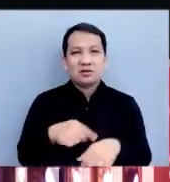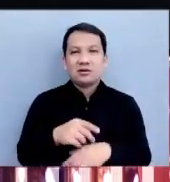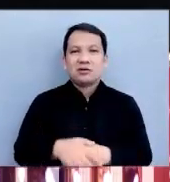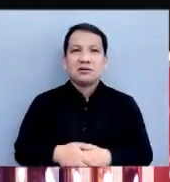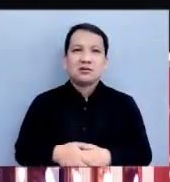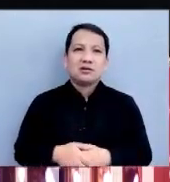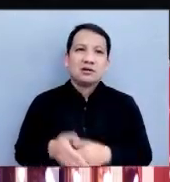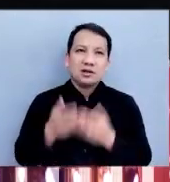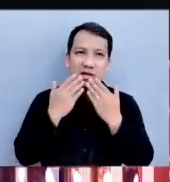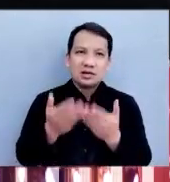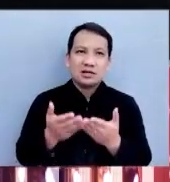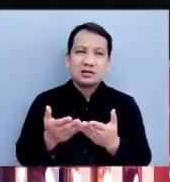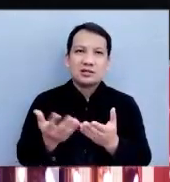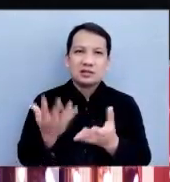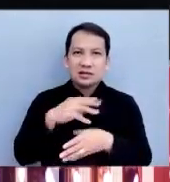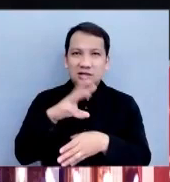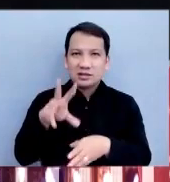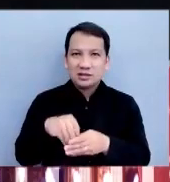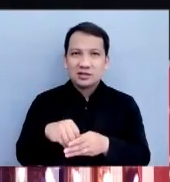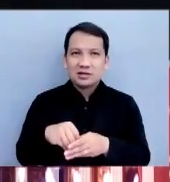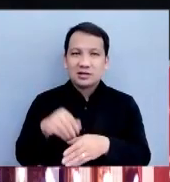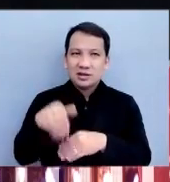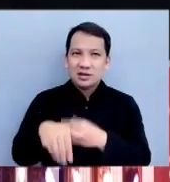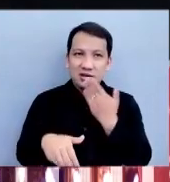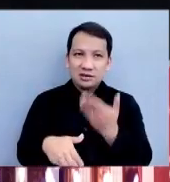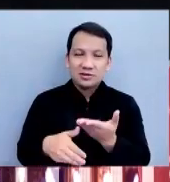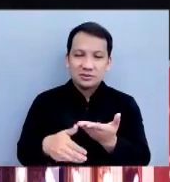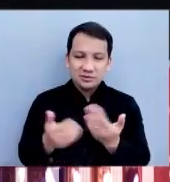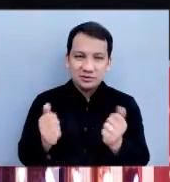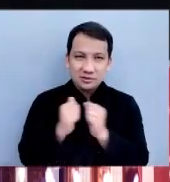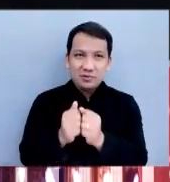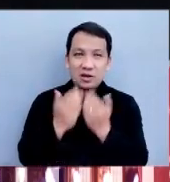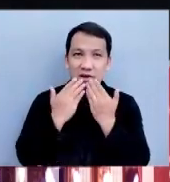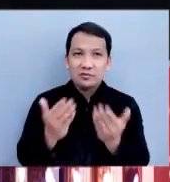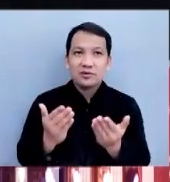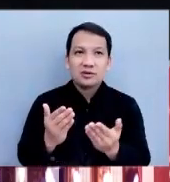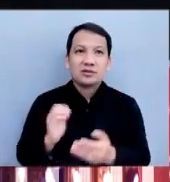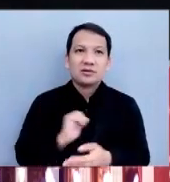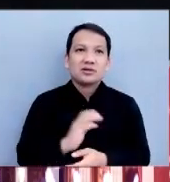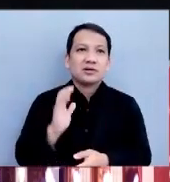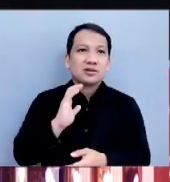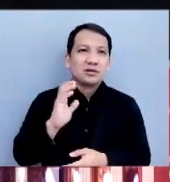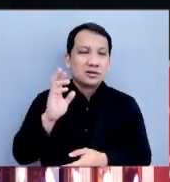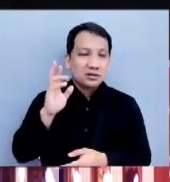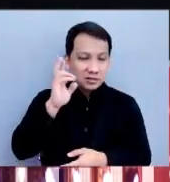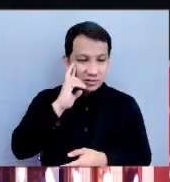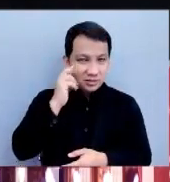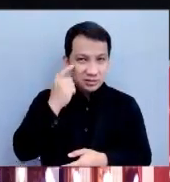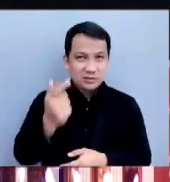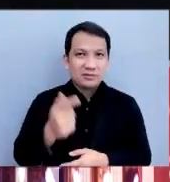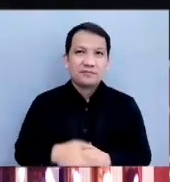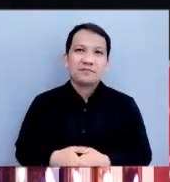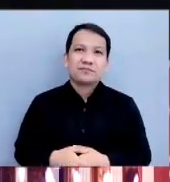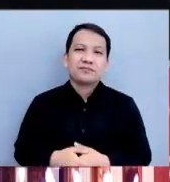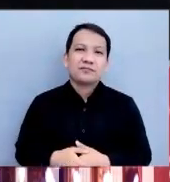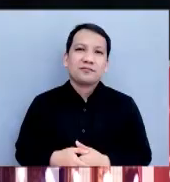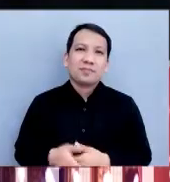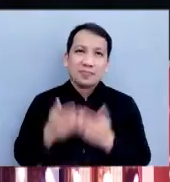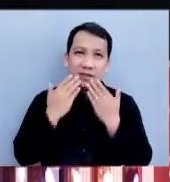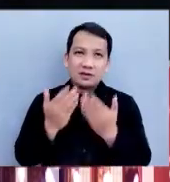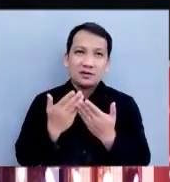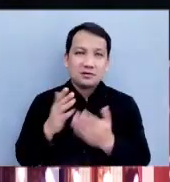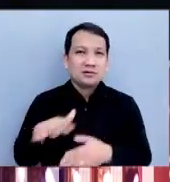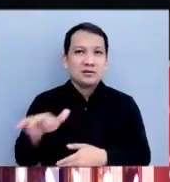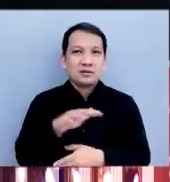maraming salamat for joining us tonight. We know it's a late night, but you're still here with us. Maraming salamat to former you, Tourism Secretary Richard Gordon. Ganda gabi, sir. Thank you, Ed. Thank